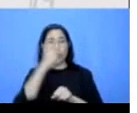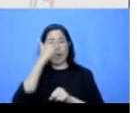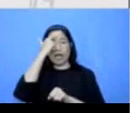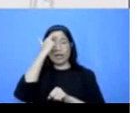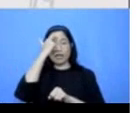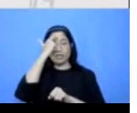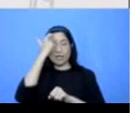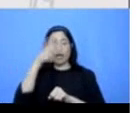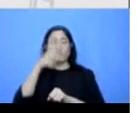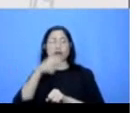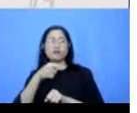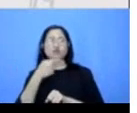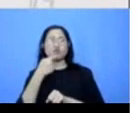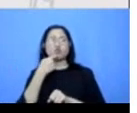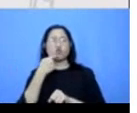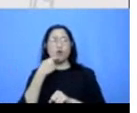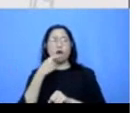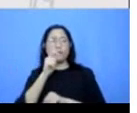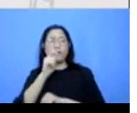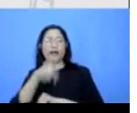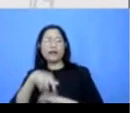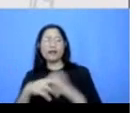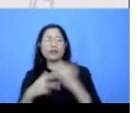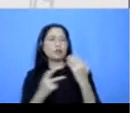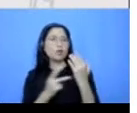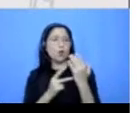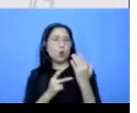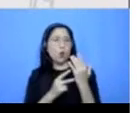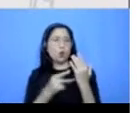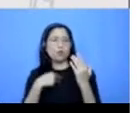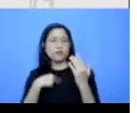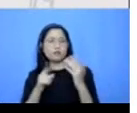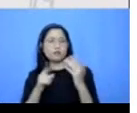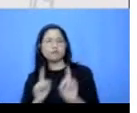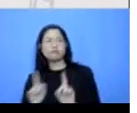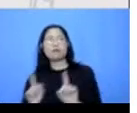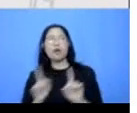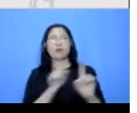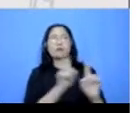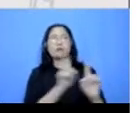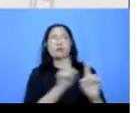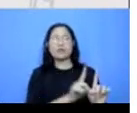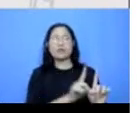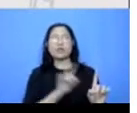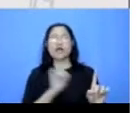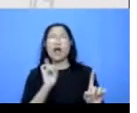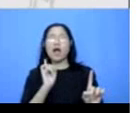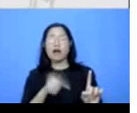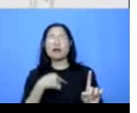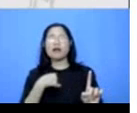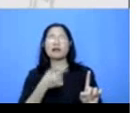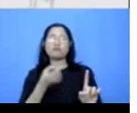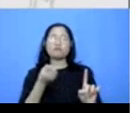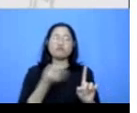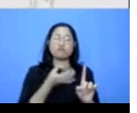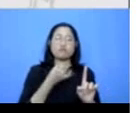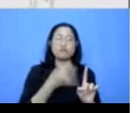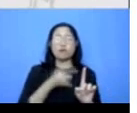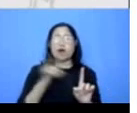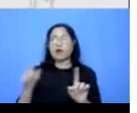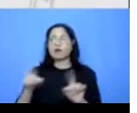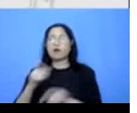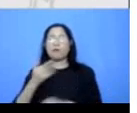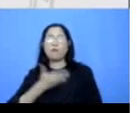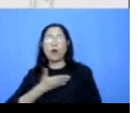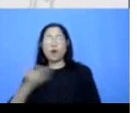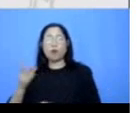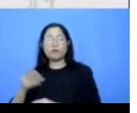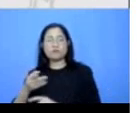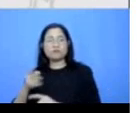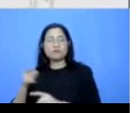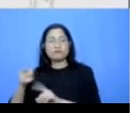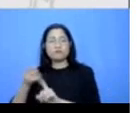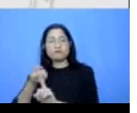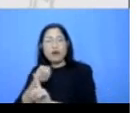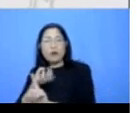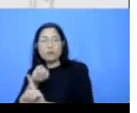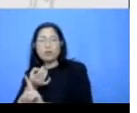belajar tentang menggunakan teknologi dalam pembelajaran. Kami juga mendampingi pemimpin untuk membuat kebijakan-kebijakan